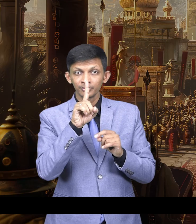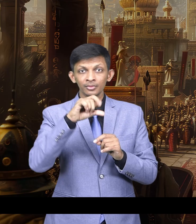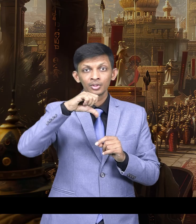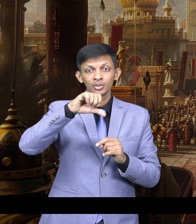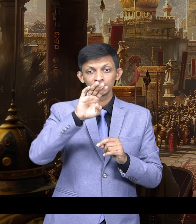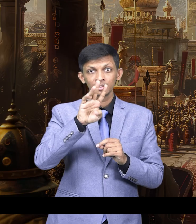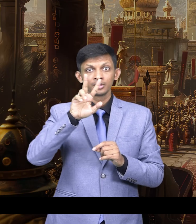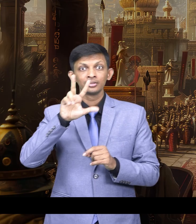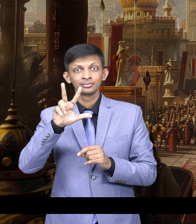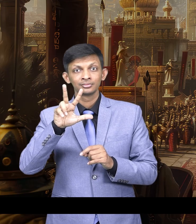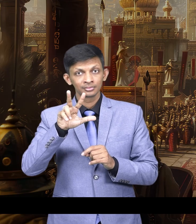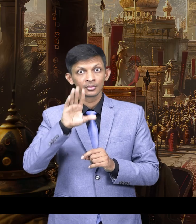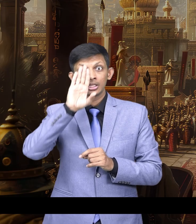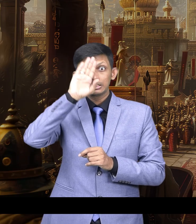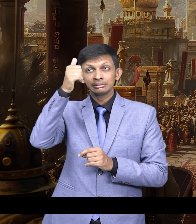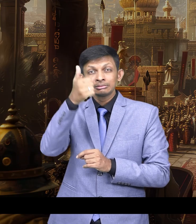1510 முதல்